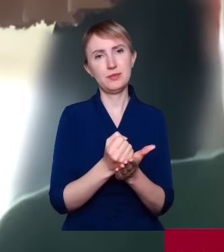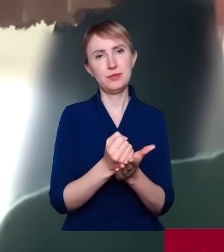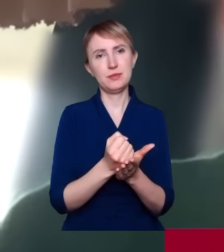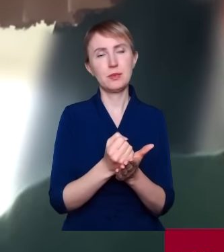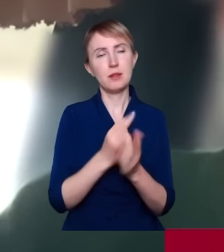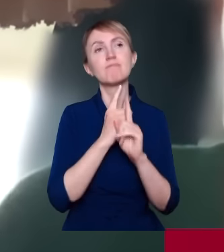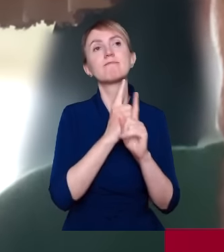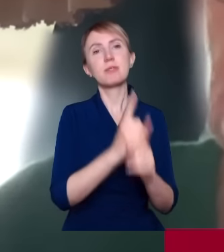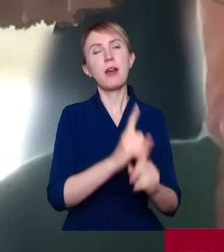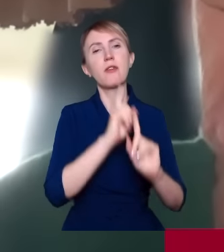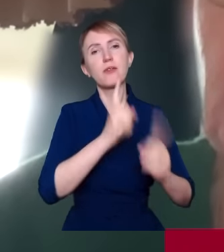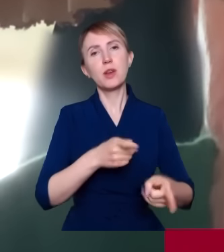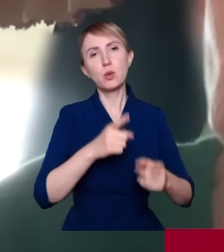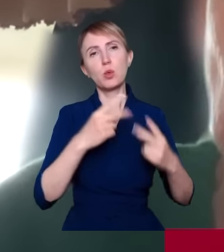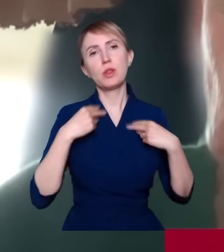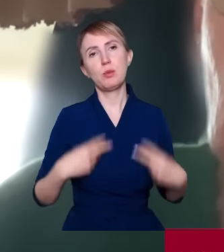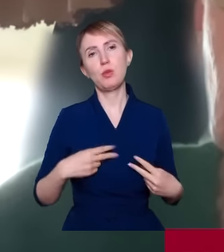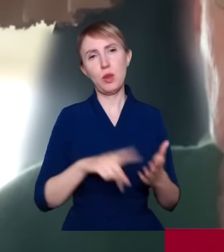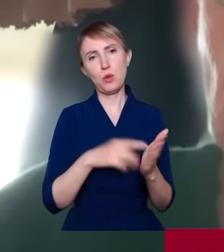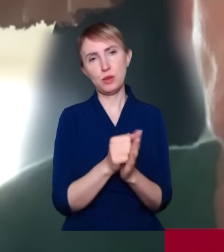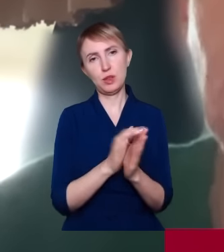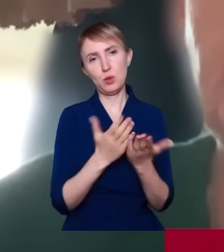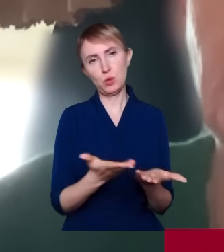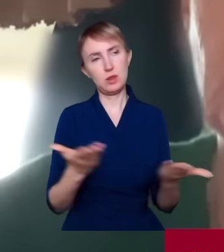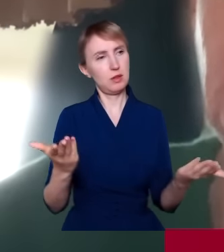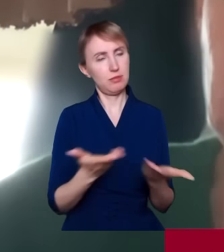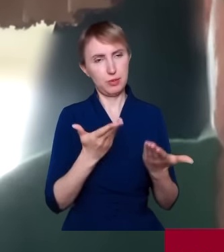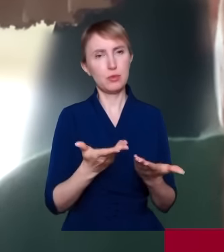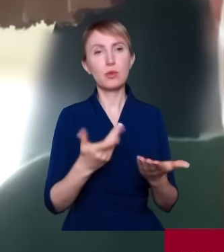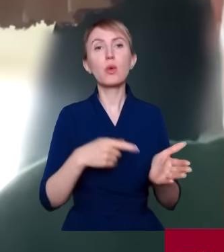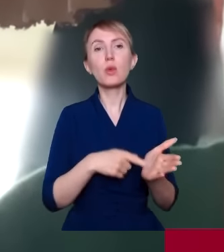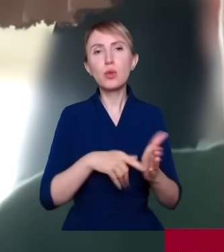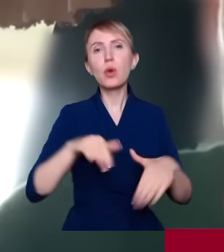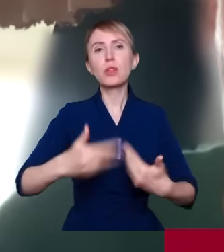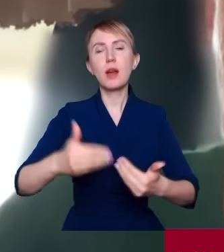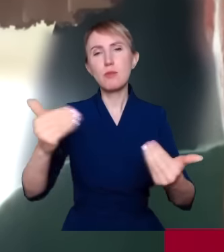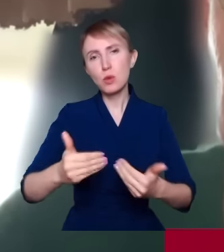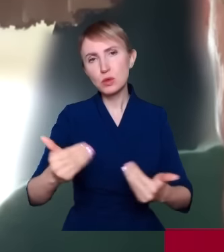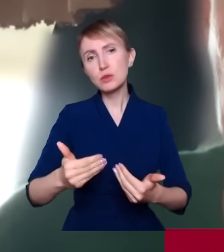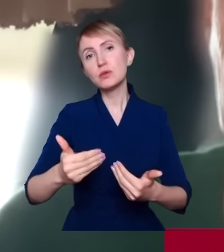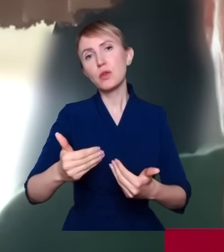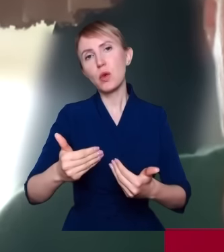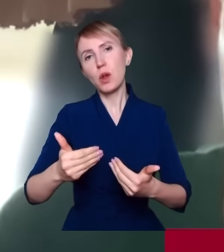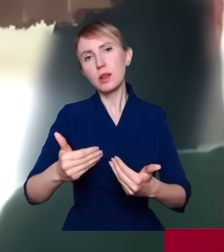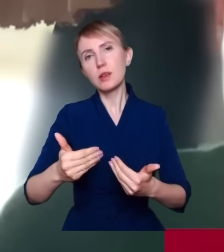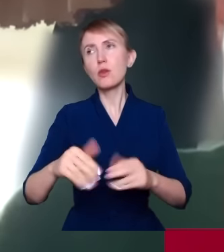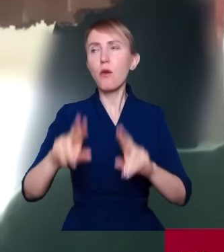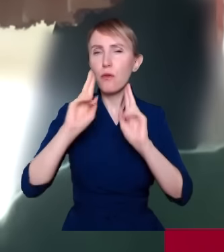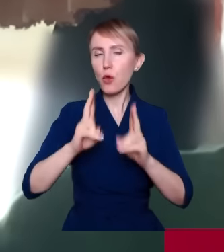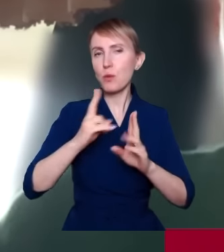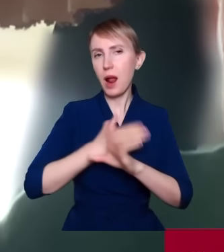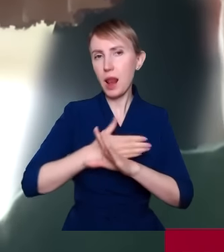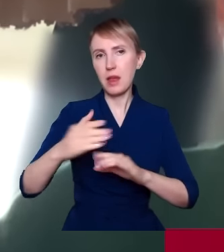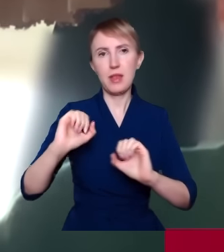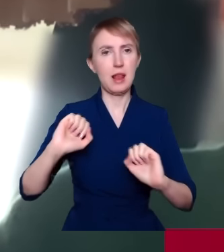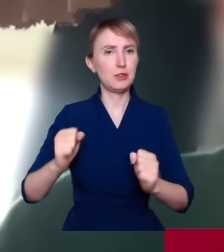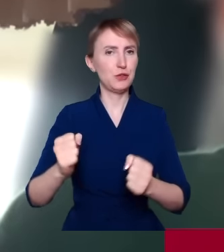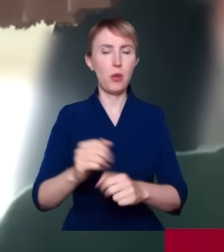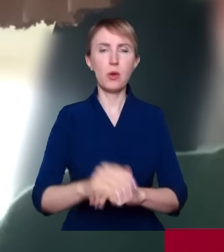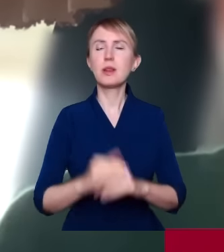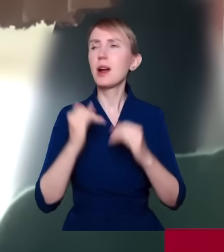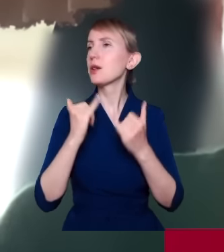wyrokiem Trybunału Konstytucyjnego. I to otworzyłoby drogę do ewentualnych formalnych działań, ale to już jest zupełnie inna